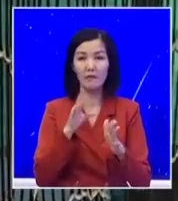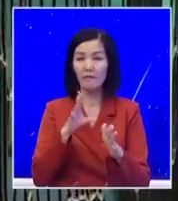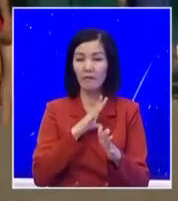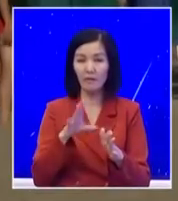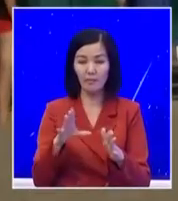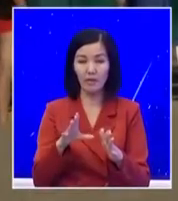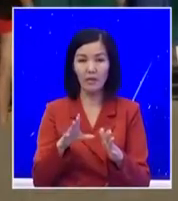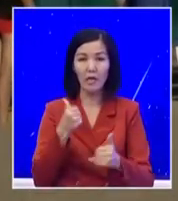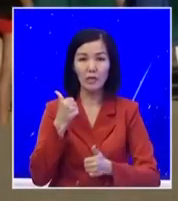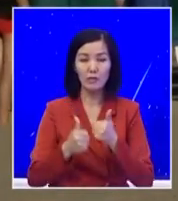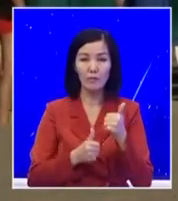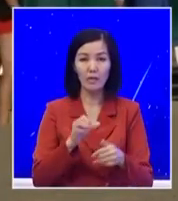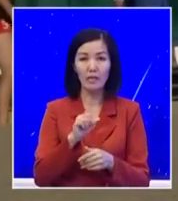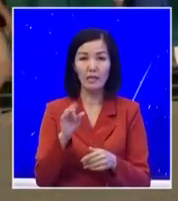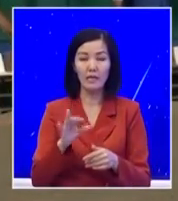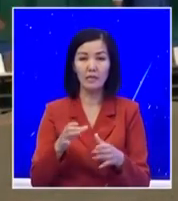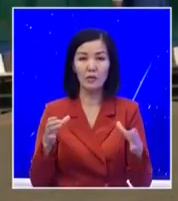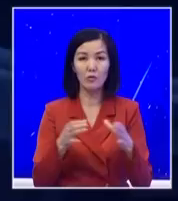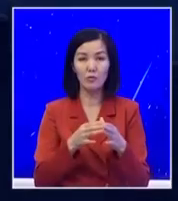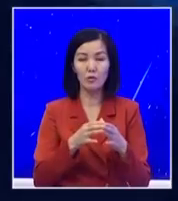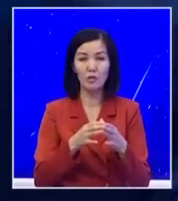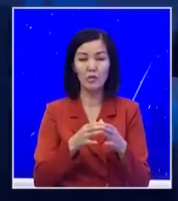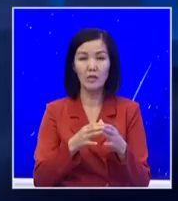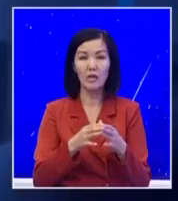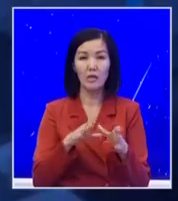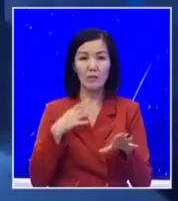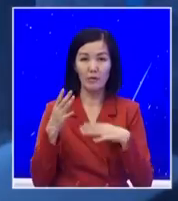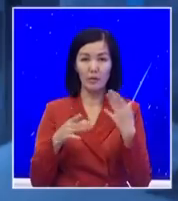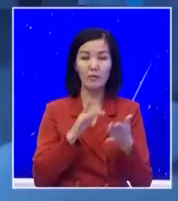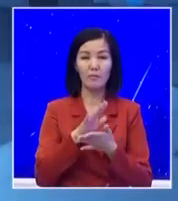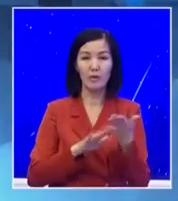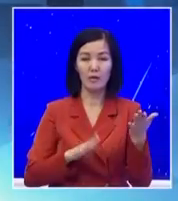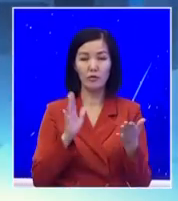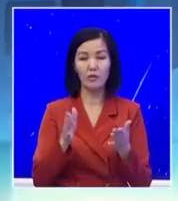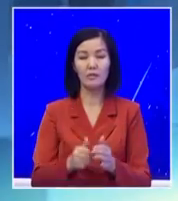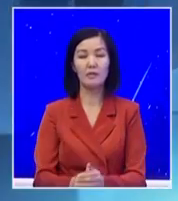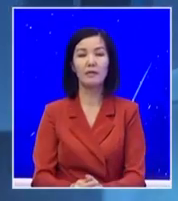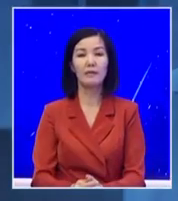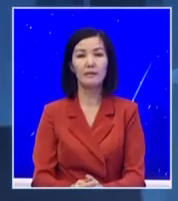подготовке к чемпионату Казахстана и Азии волейбольная дружина не намерена. Алексей Цой, Нуржан Муканов, телеканал ЖТСУ.